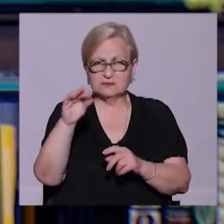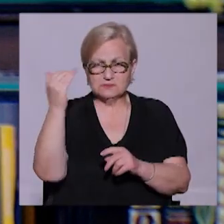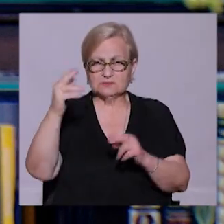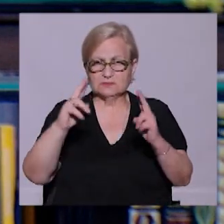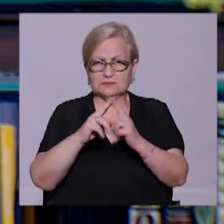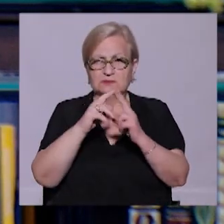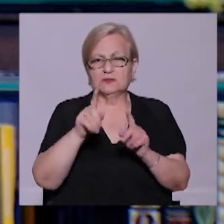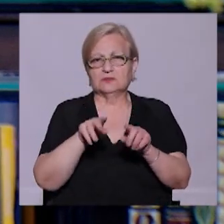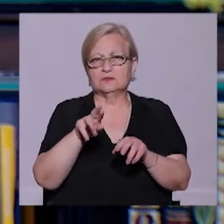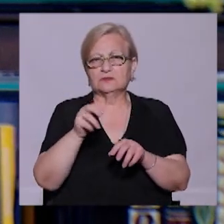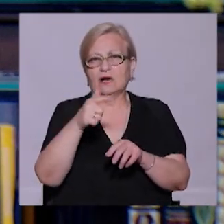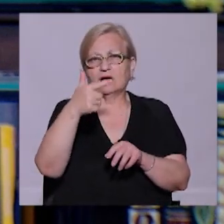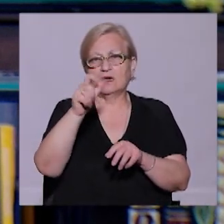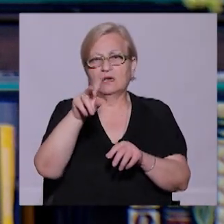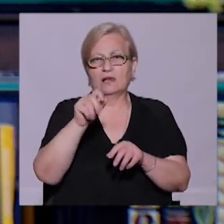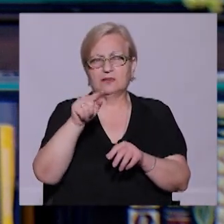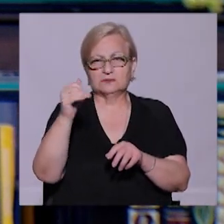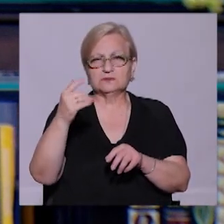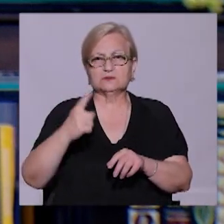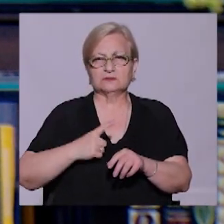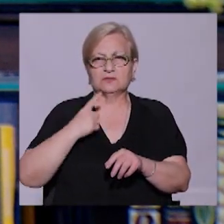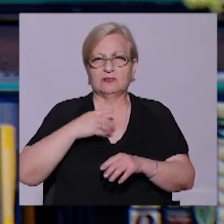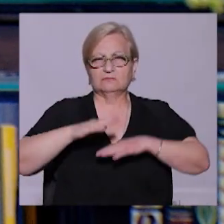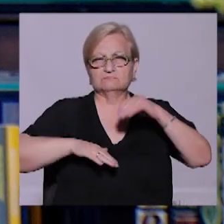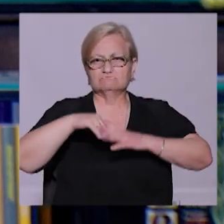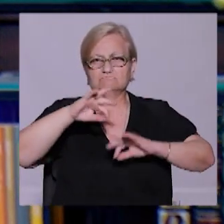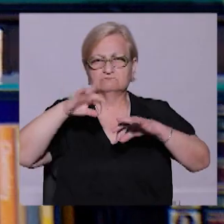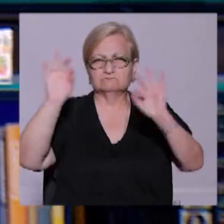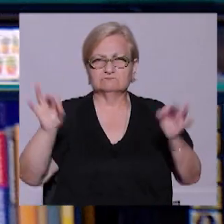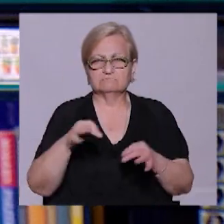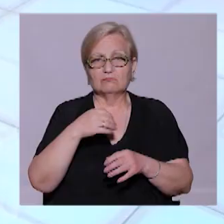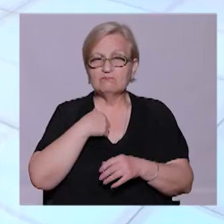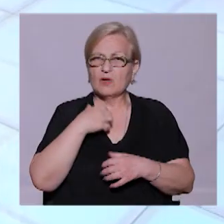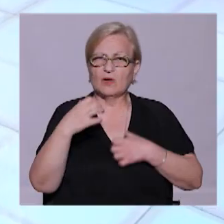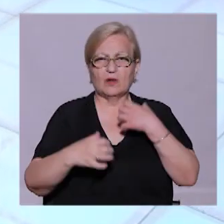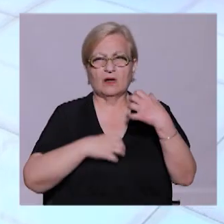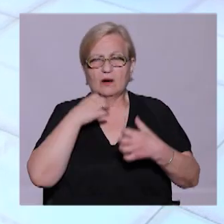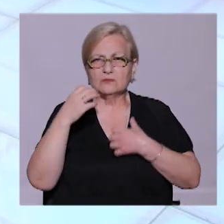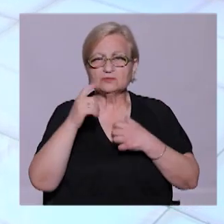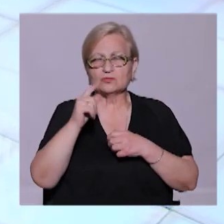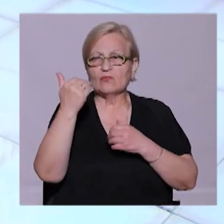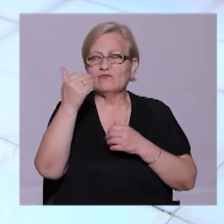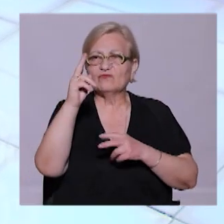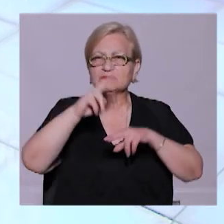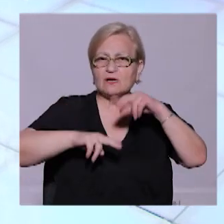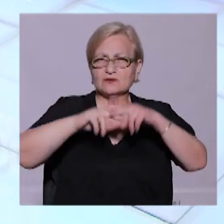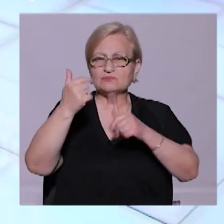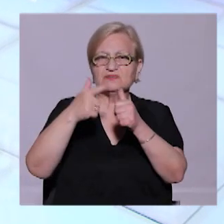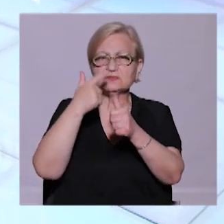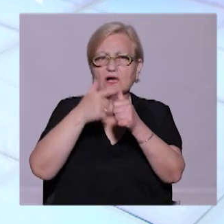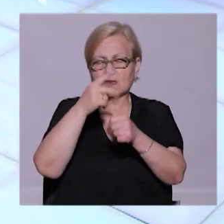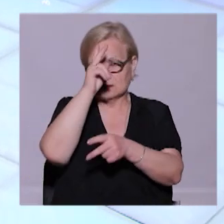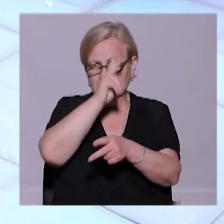და გელათის დიდოსტატები. წუხდი, რომ მათ სახელს დავიწყების ჩრდილი მოხფენოდაო, აი ასე